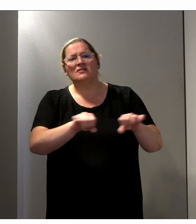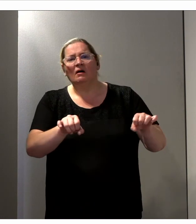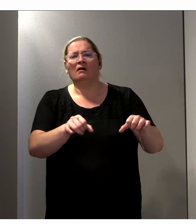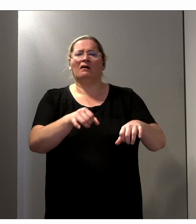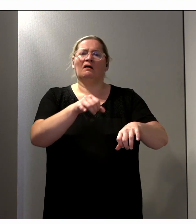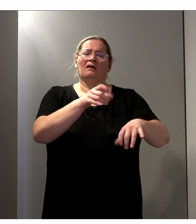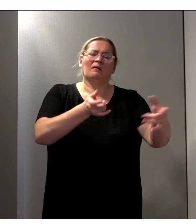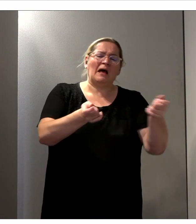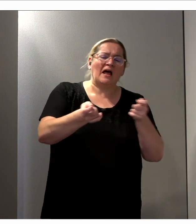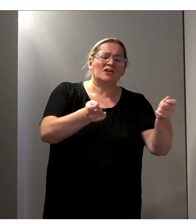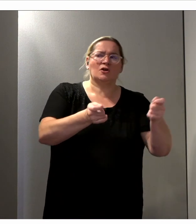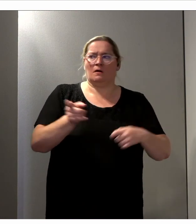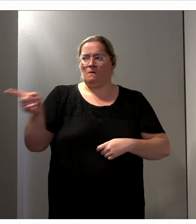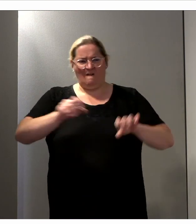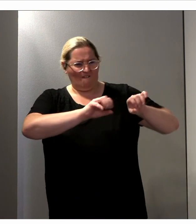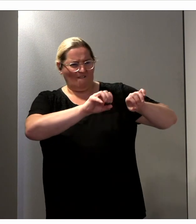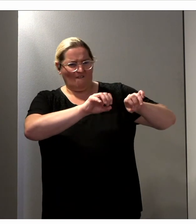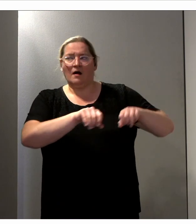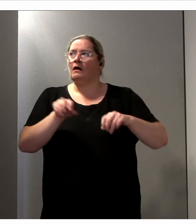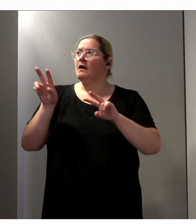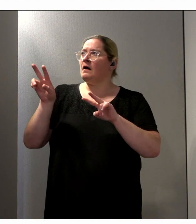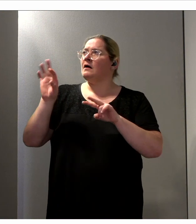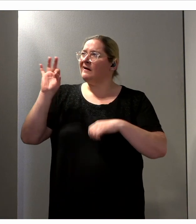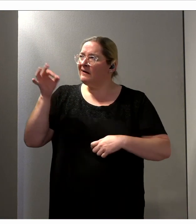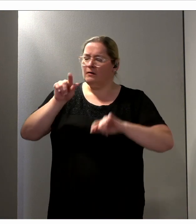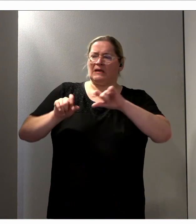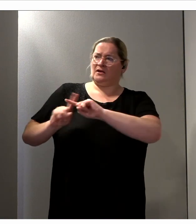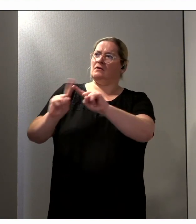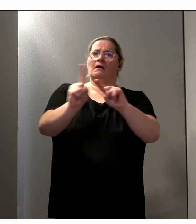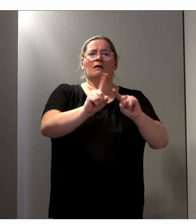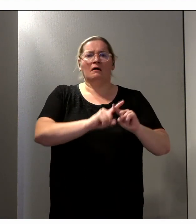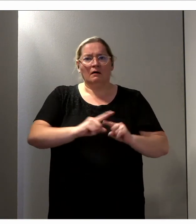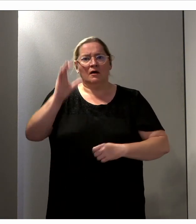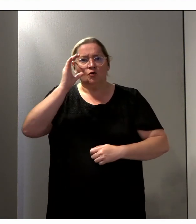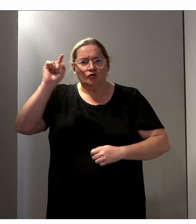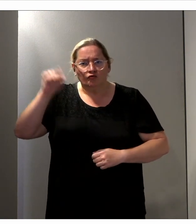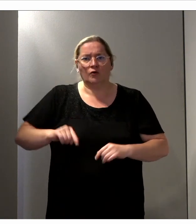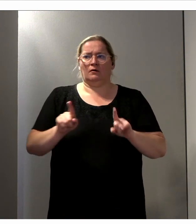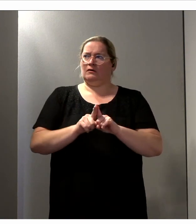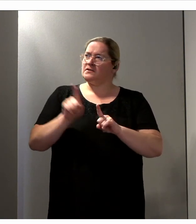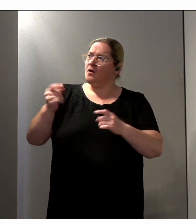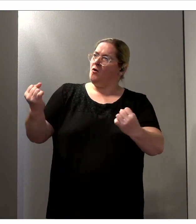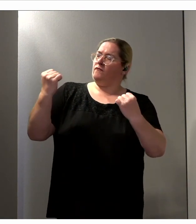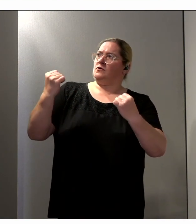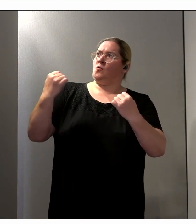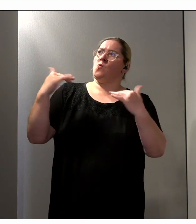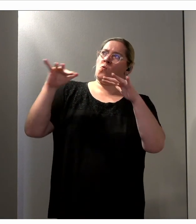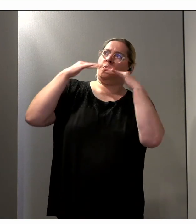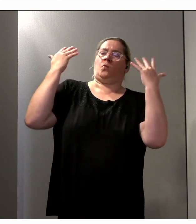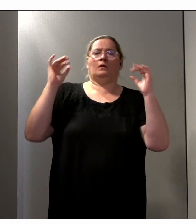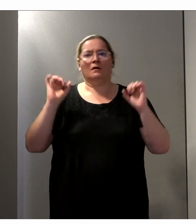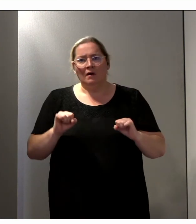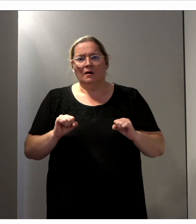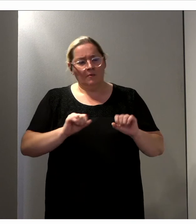managérial, qu'on soit entendu dans notre diversité et dans notre force. Et je pense que ça